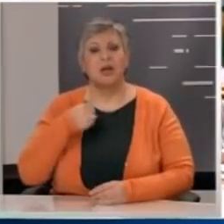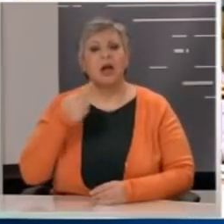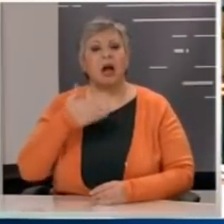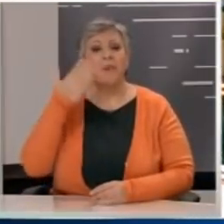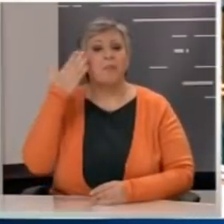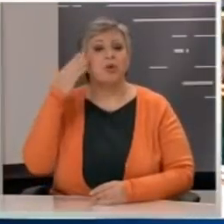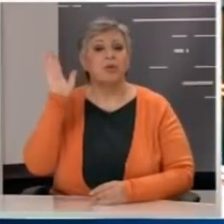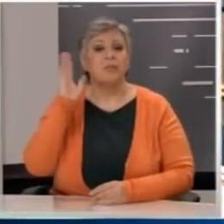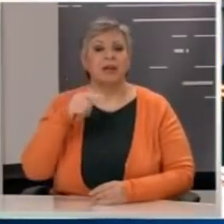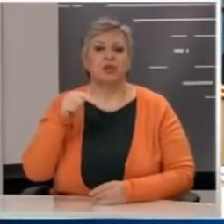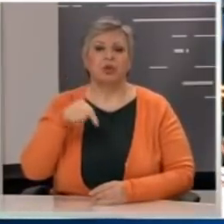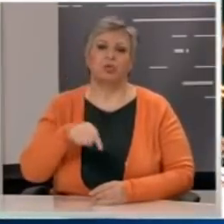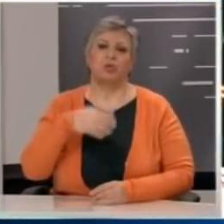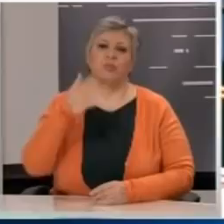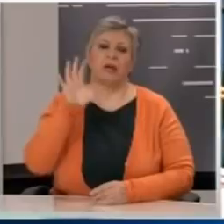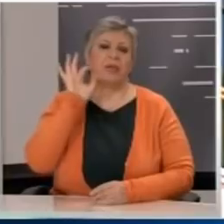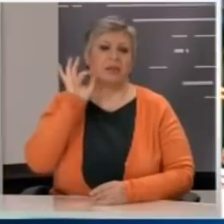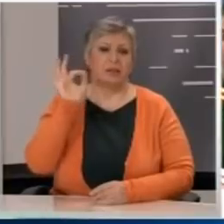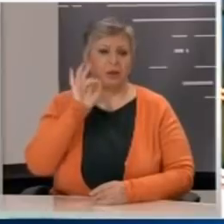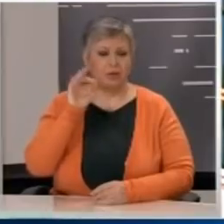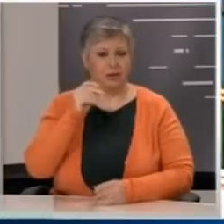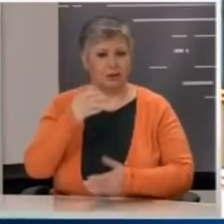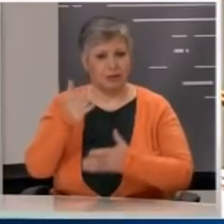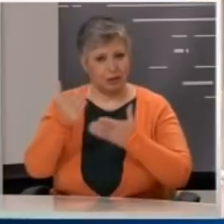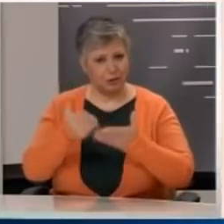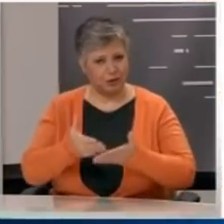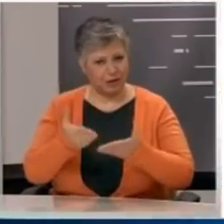Τούμπας Θεσσαλονίκης. Η Βουλή σας καλωσορίζει.